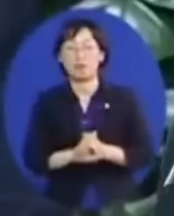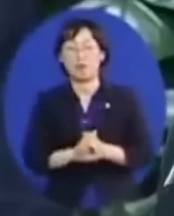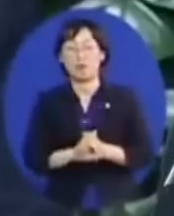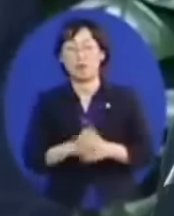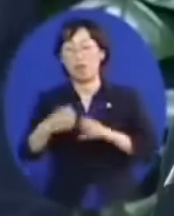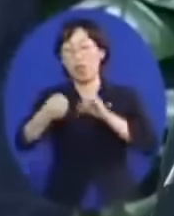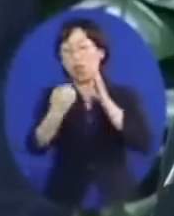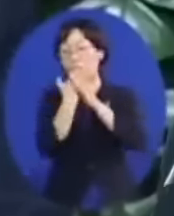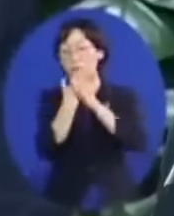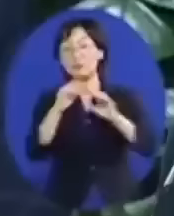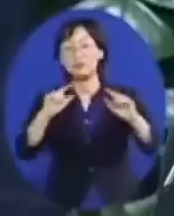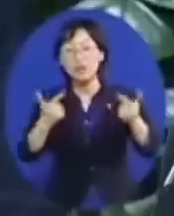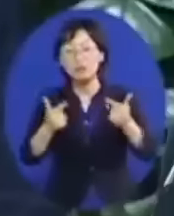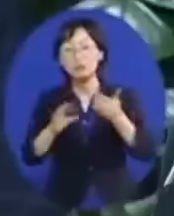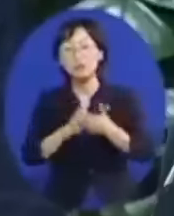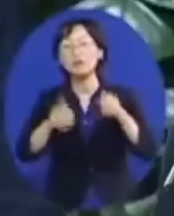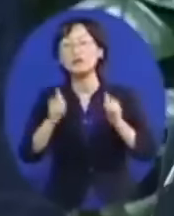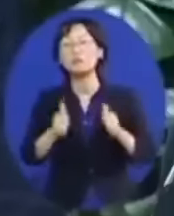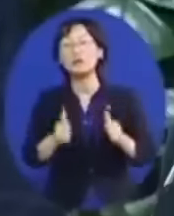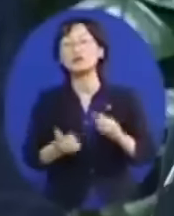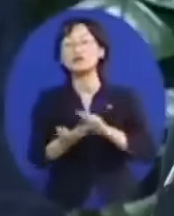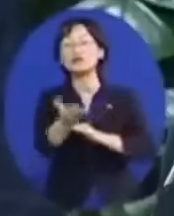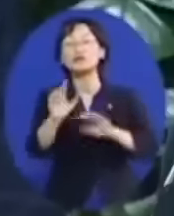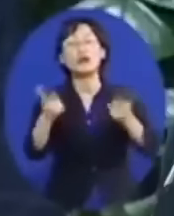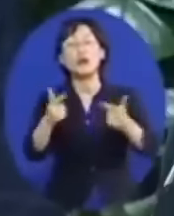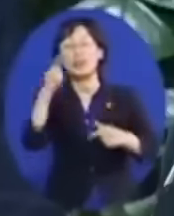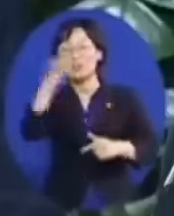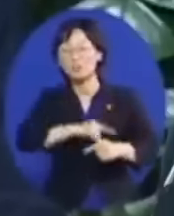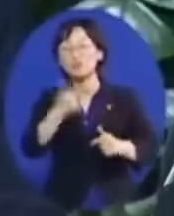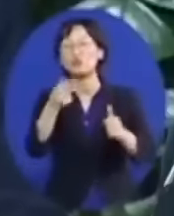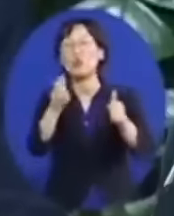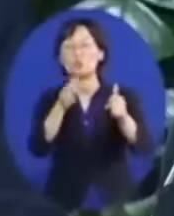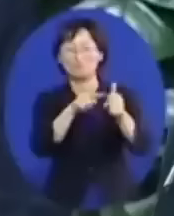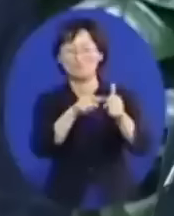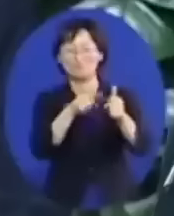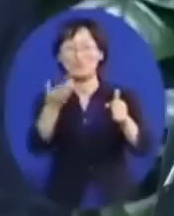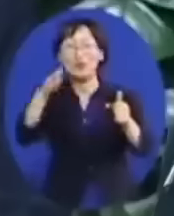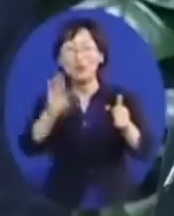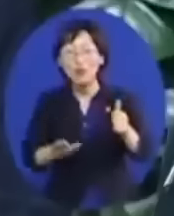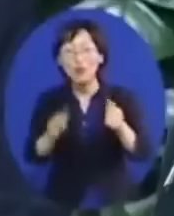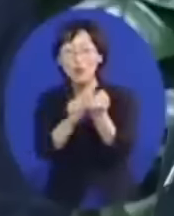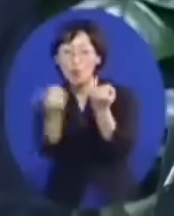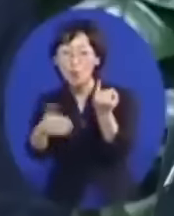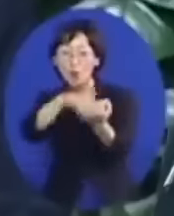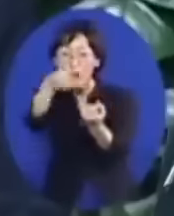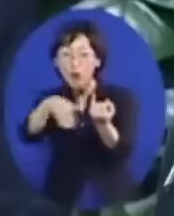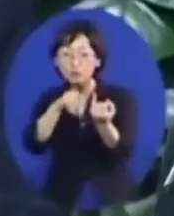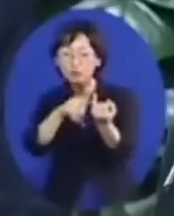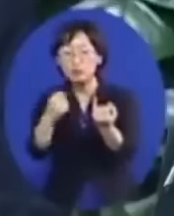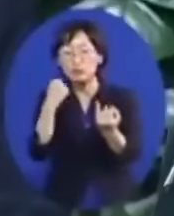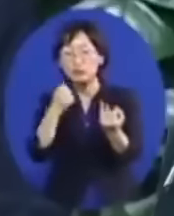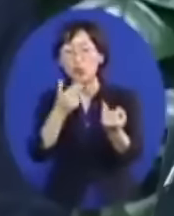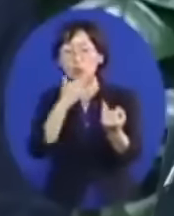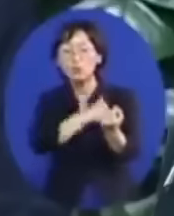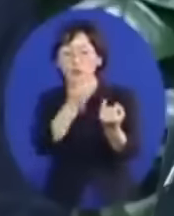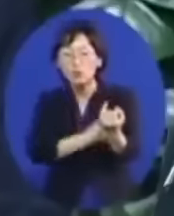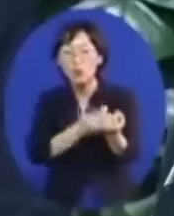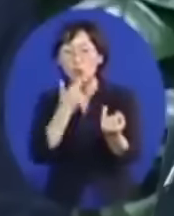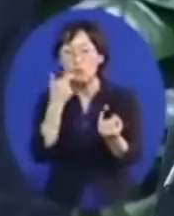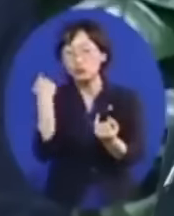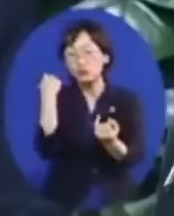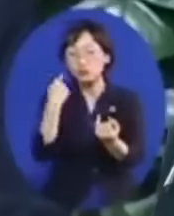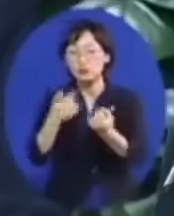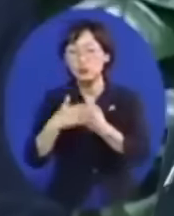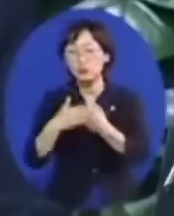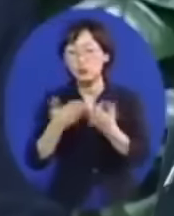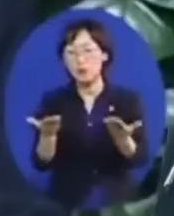뇌물을 받지 않고는 재판을 안 해주는 그런 나쁜 놈입니다. 그런데 과부는 힘도 없고 능력도 없고 백도 없는